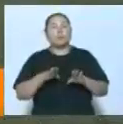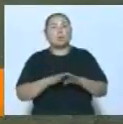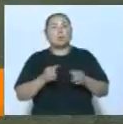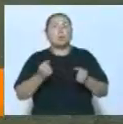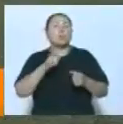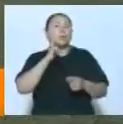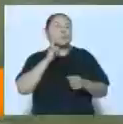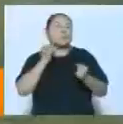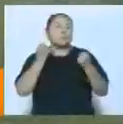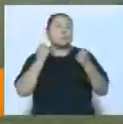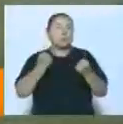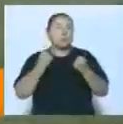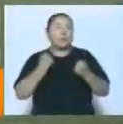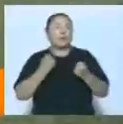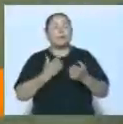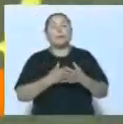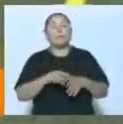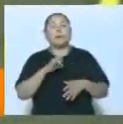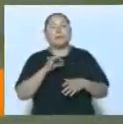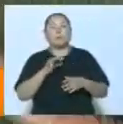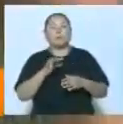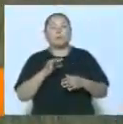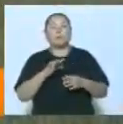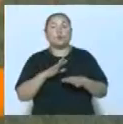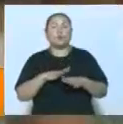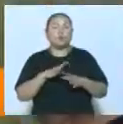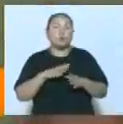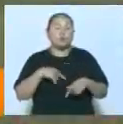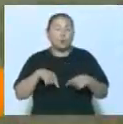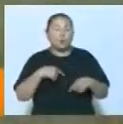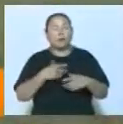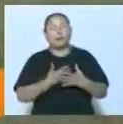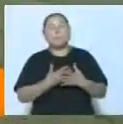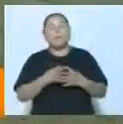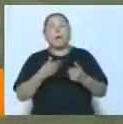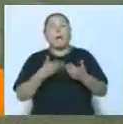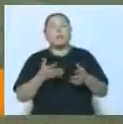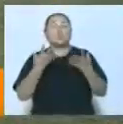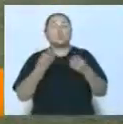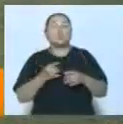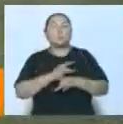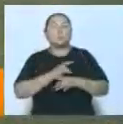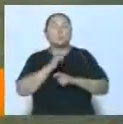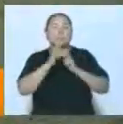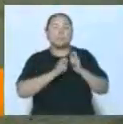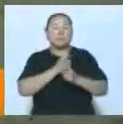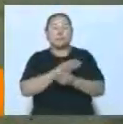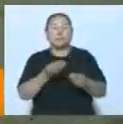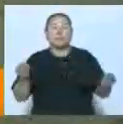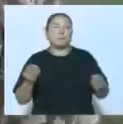спортқа жанығыштар жандардың аяқ допқа деген қызығушылығы одан сайын артты. Ашық есік күні барысында мерекелік сыйлықтар да